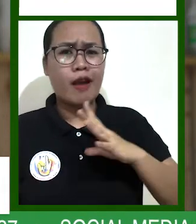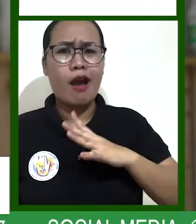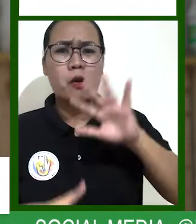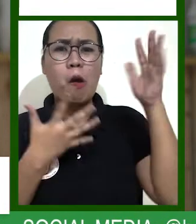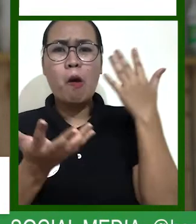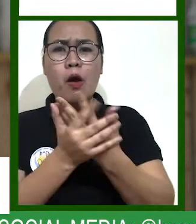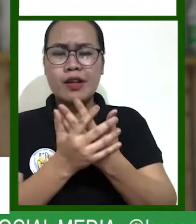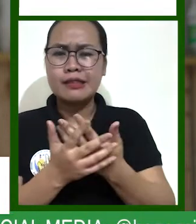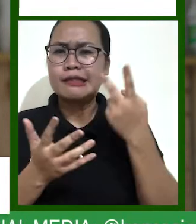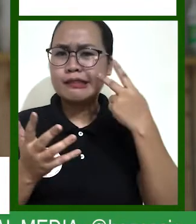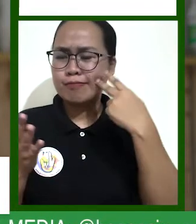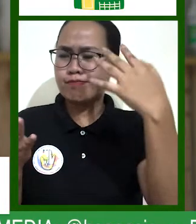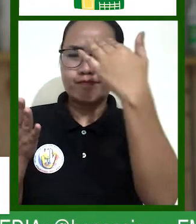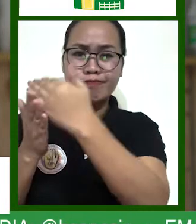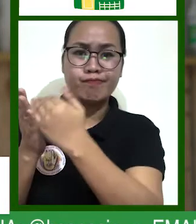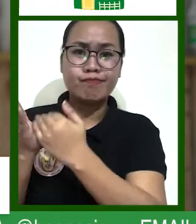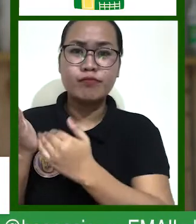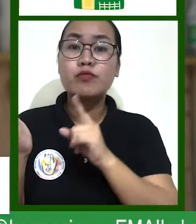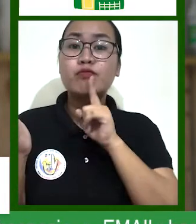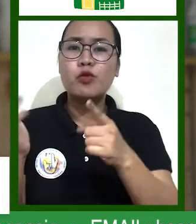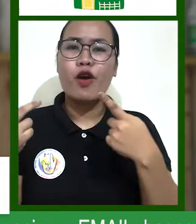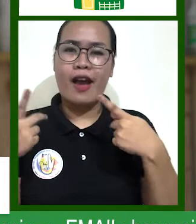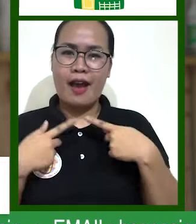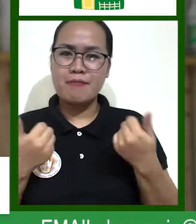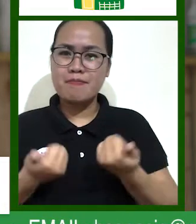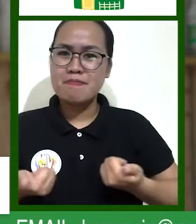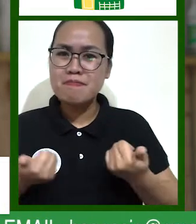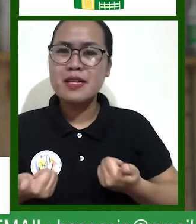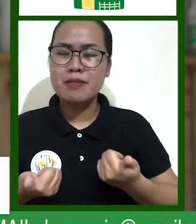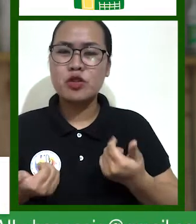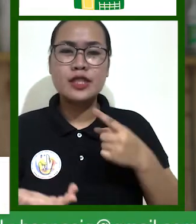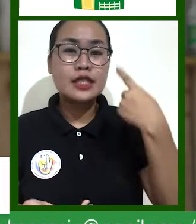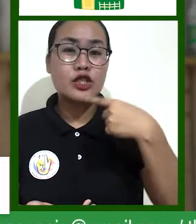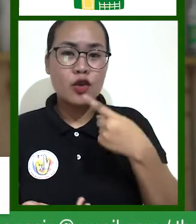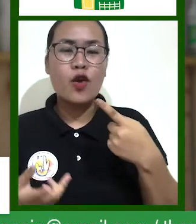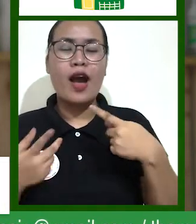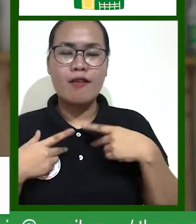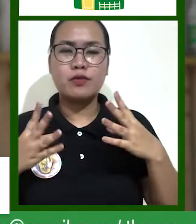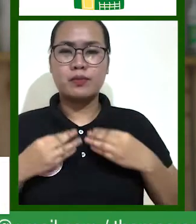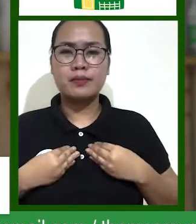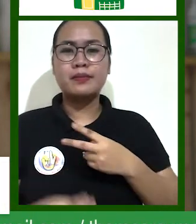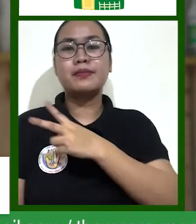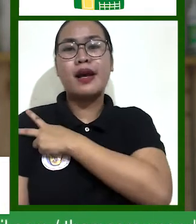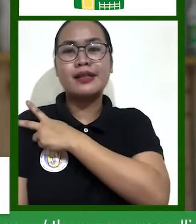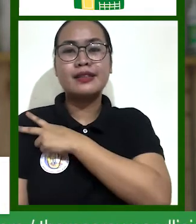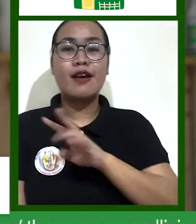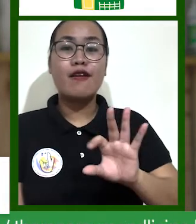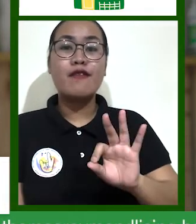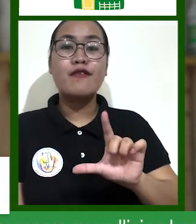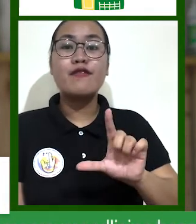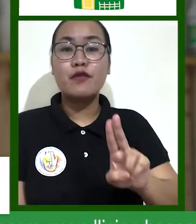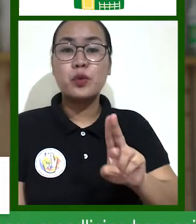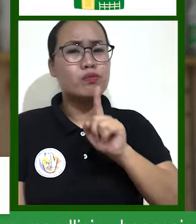senior citizens sa ating barangay hall para po i-avail ang ating libreng flu vaccines, ano? So it was very nice,